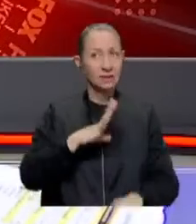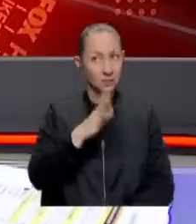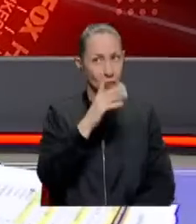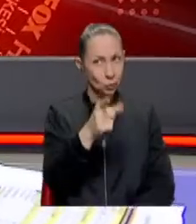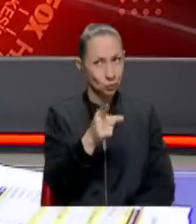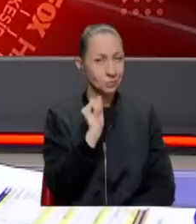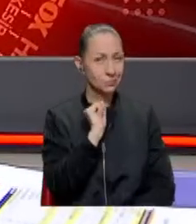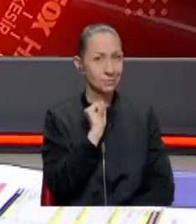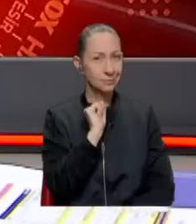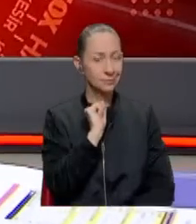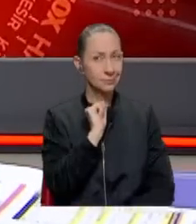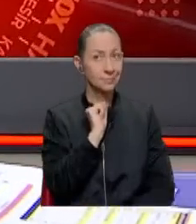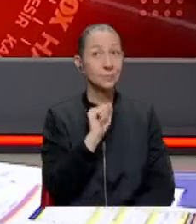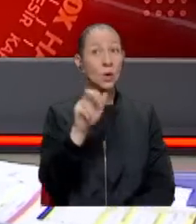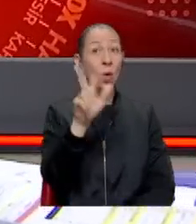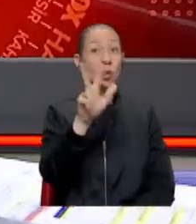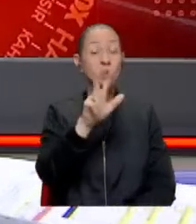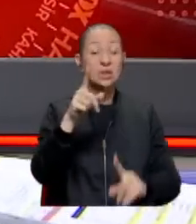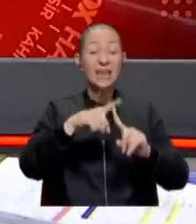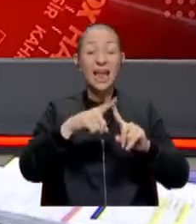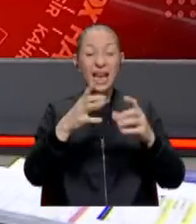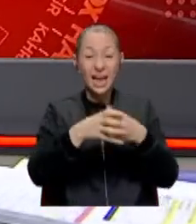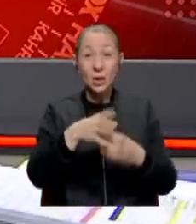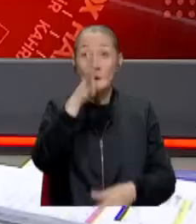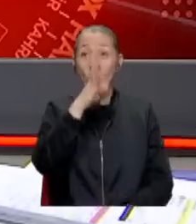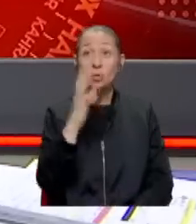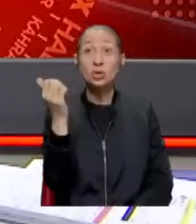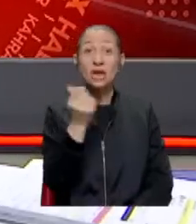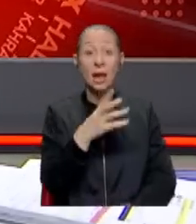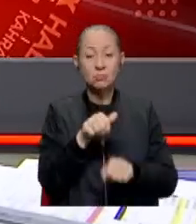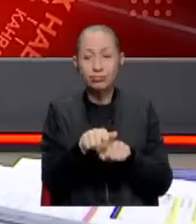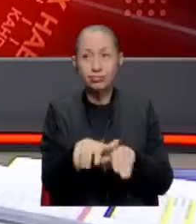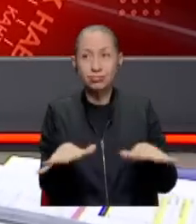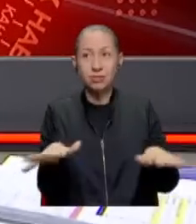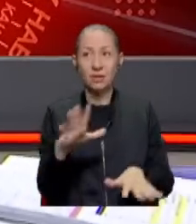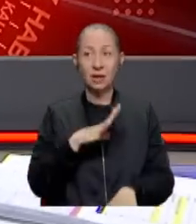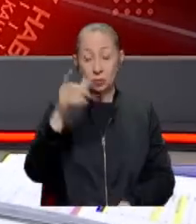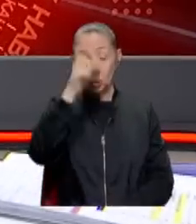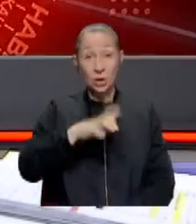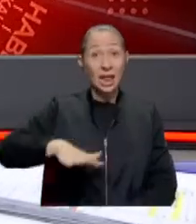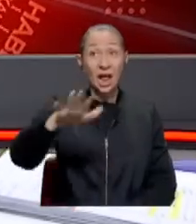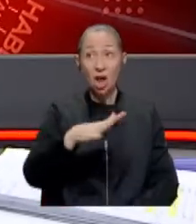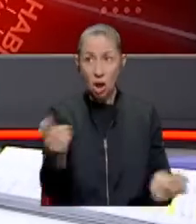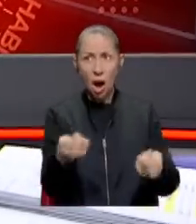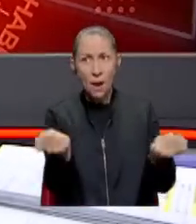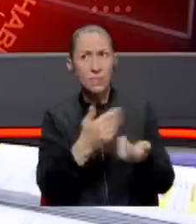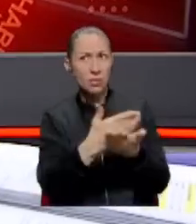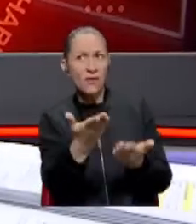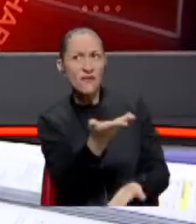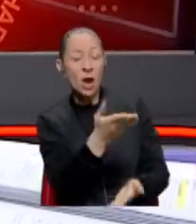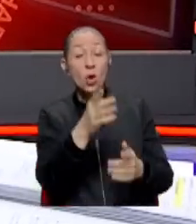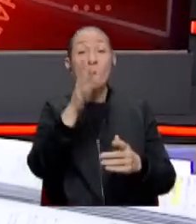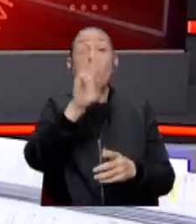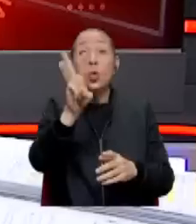biliyorsunuz 30 tarikat 400 tane de kolu Türkiye genelinde faal şu anda 30